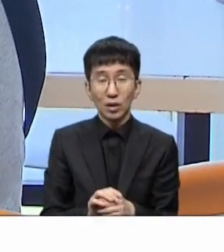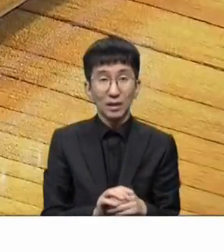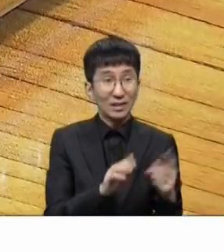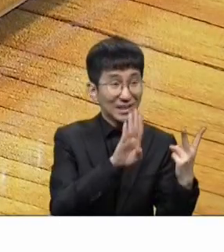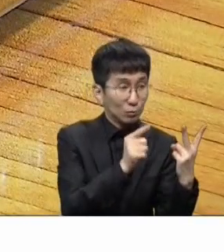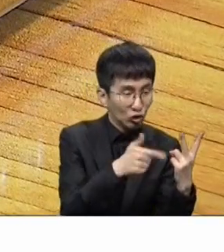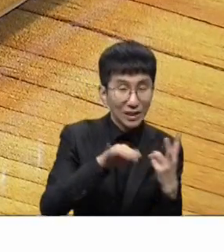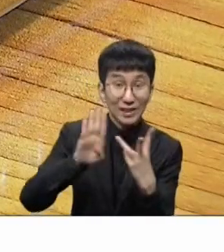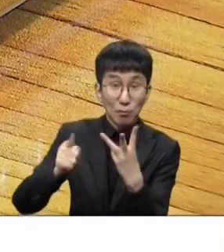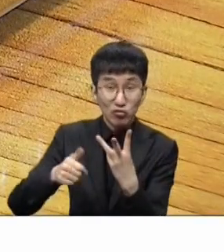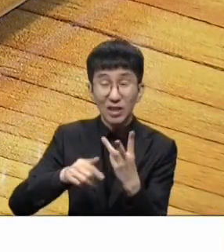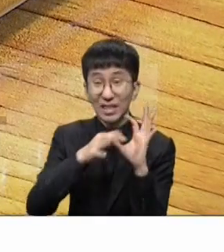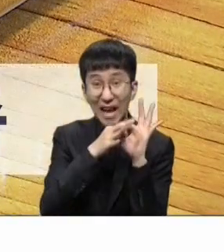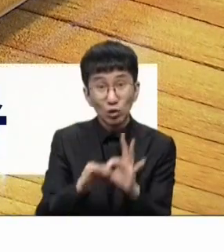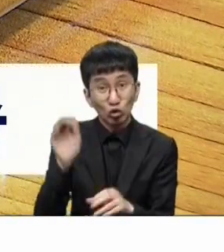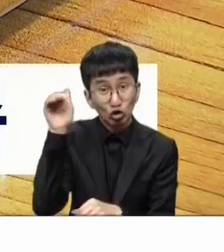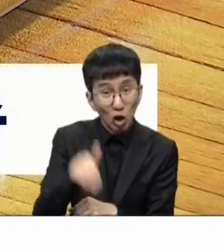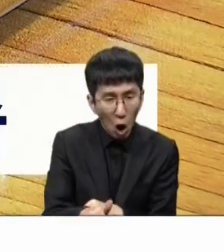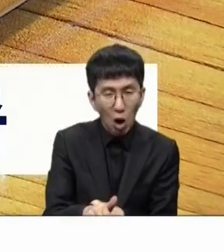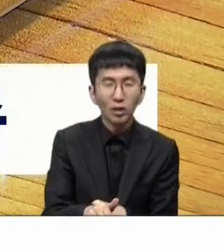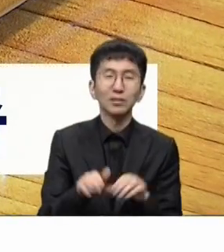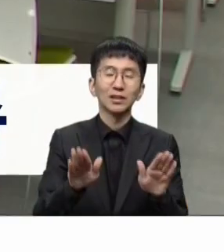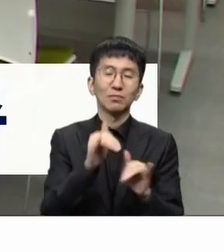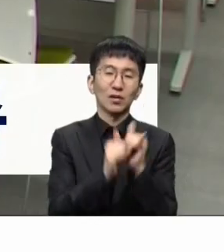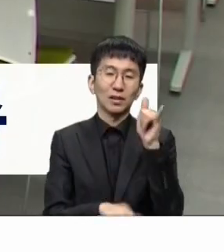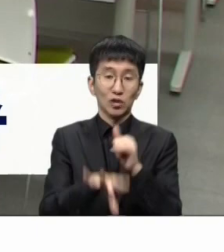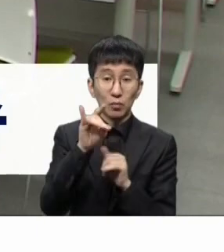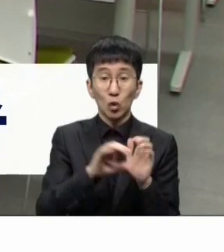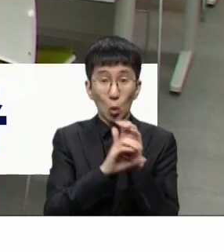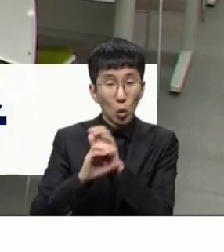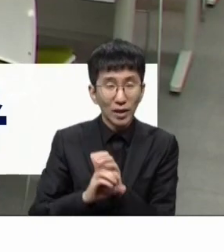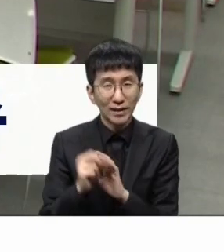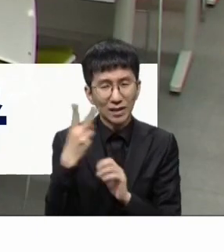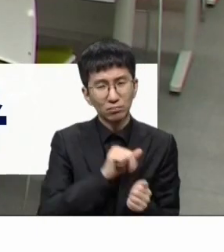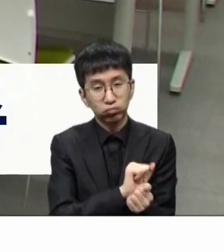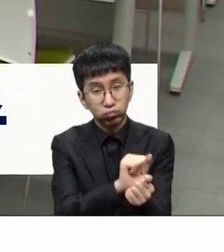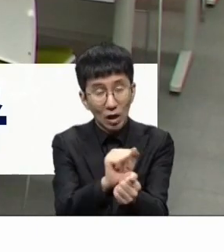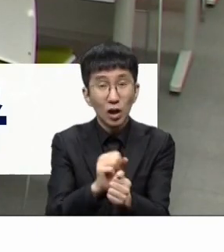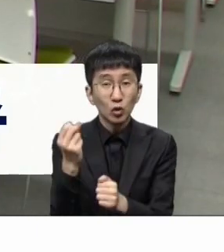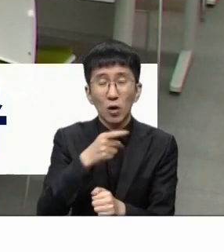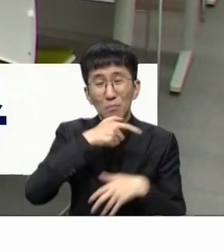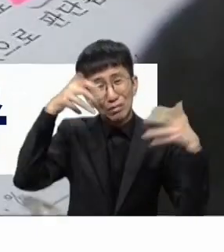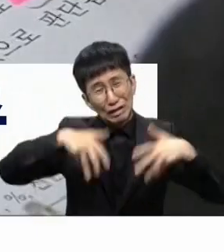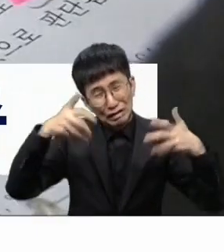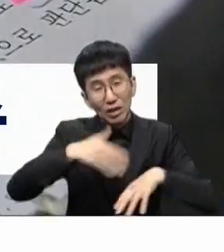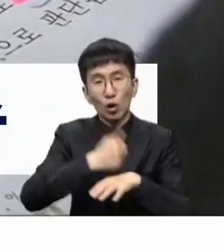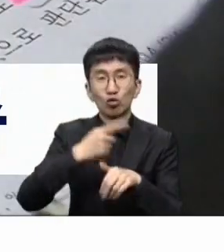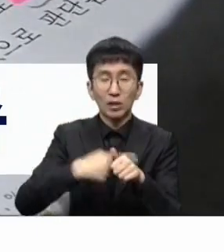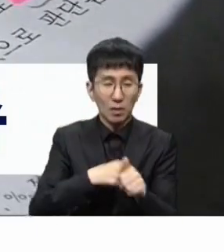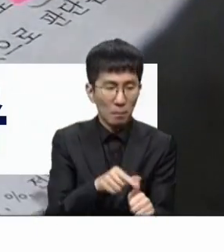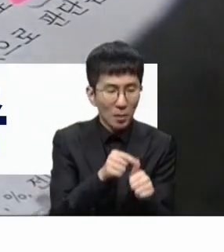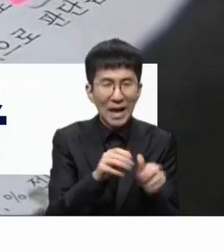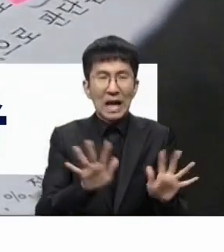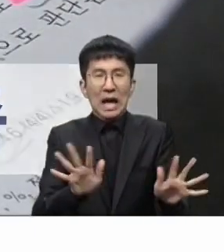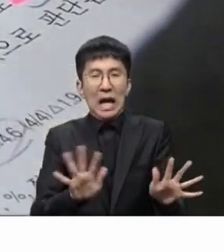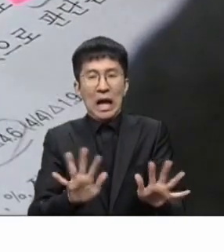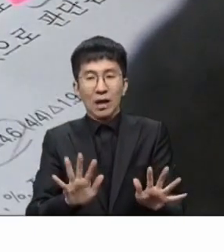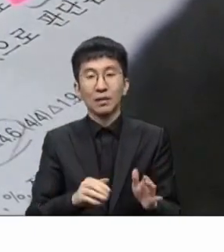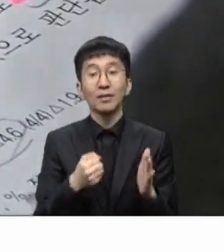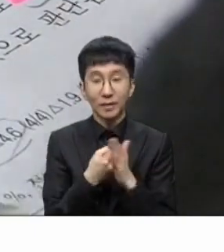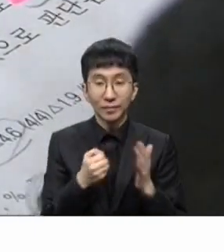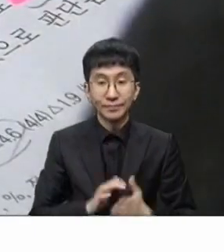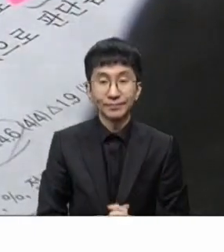처음입니다. 8월 중순 이후의 코로나 재확산과 이례적으로 길었던 장마로 고용시장이 위축된